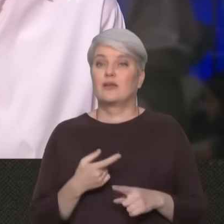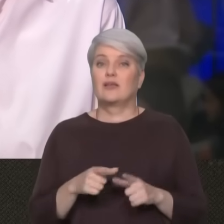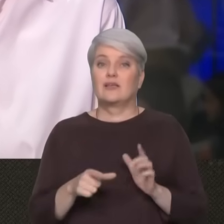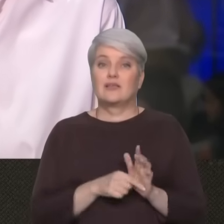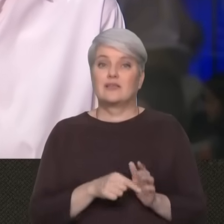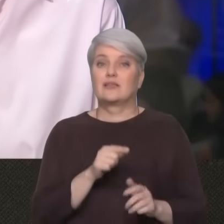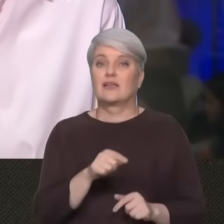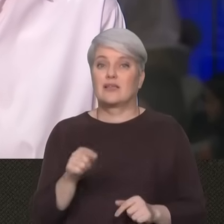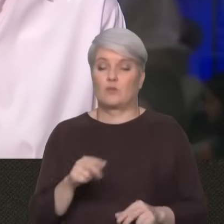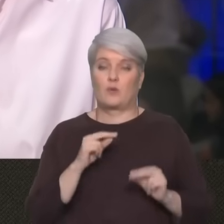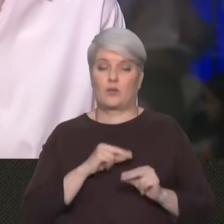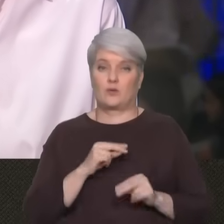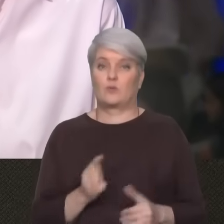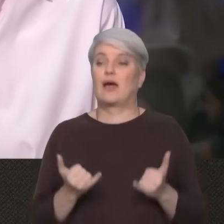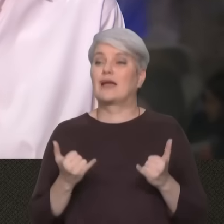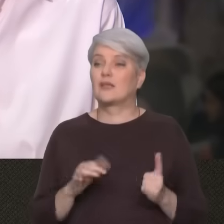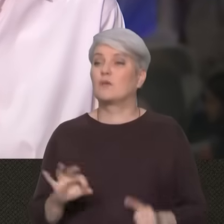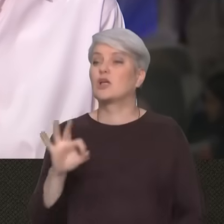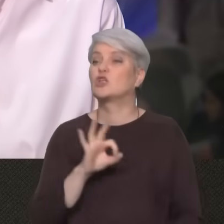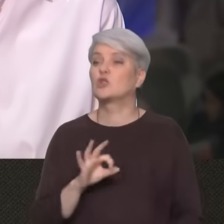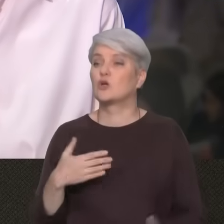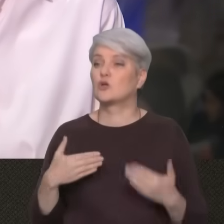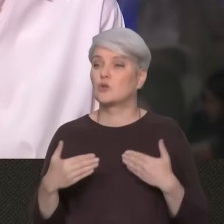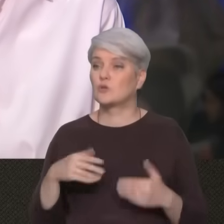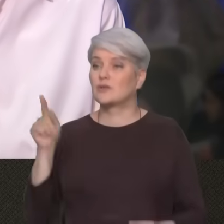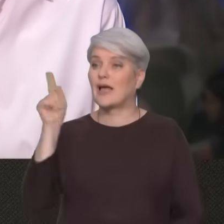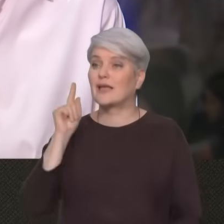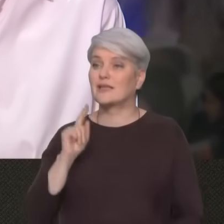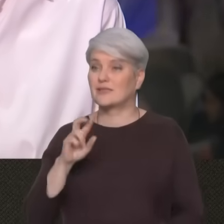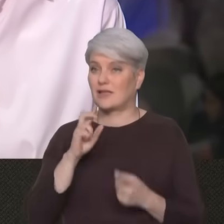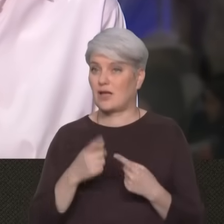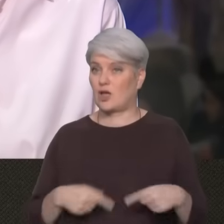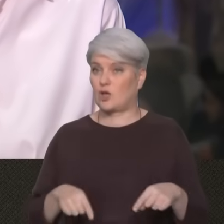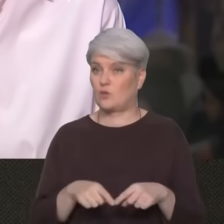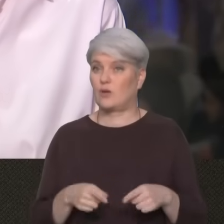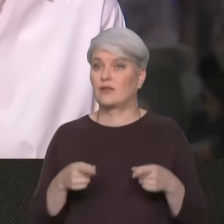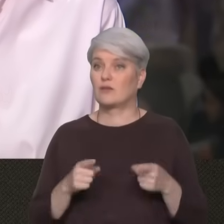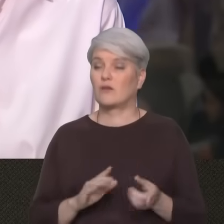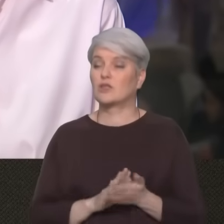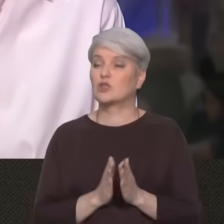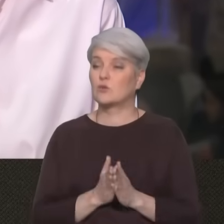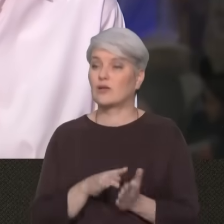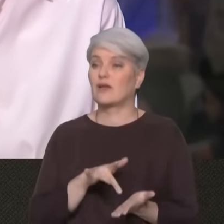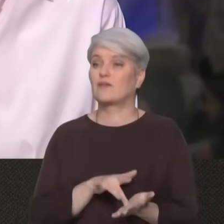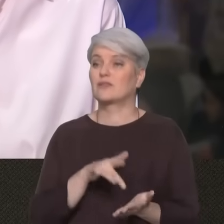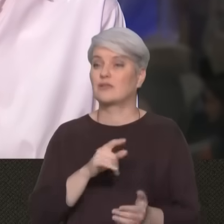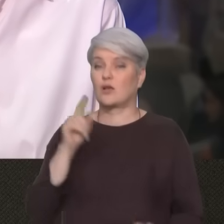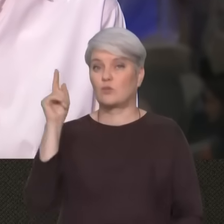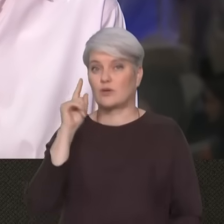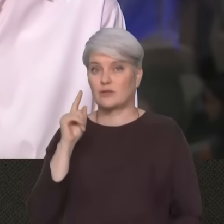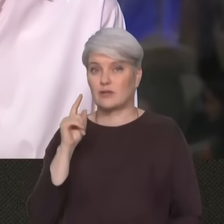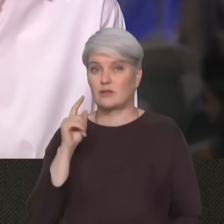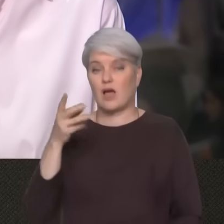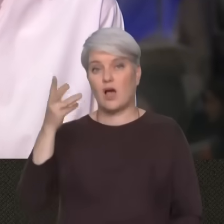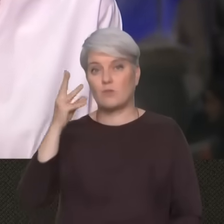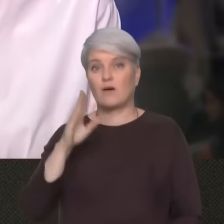працюємо. Тепер, що стосується самого Ізраїлю. Насправді ситуація в центральному Ізраїлі, посольство